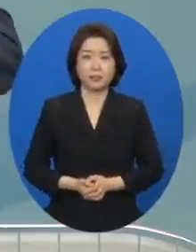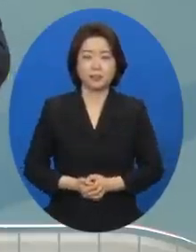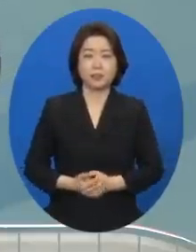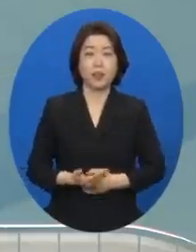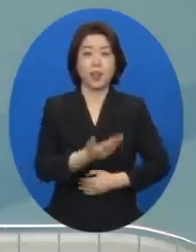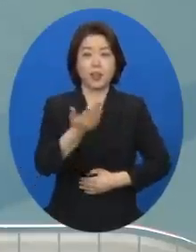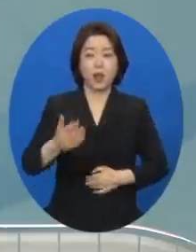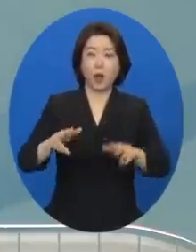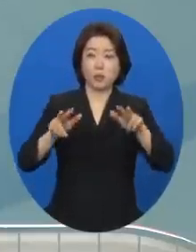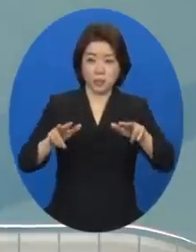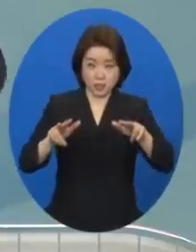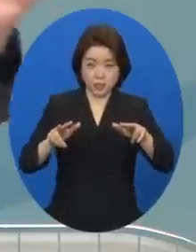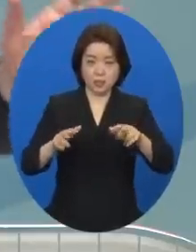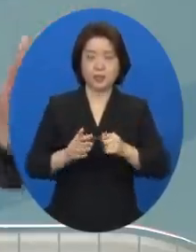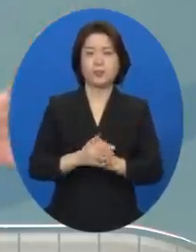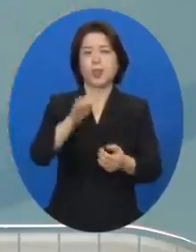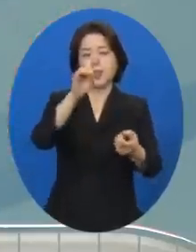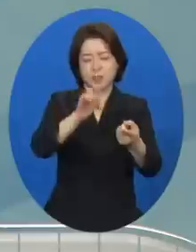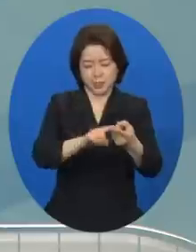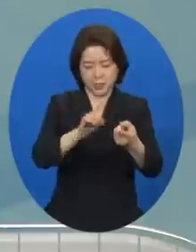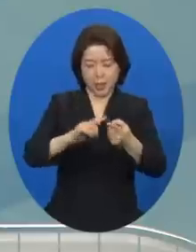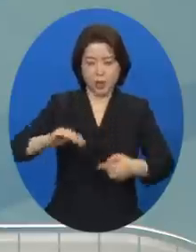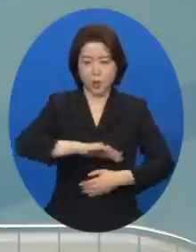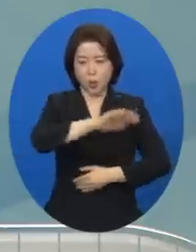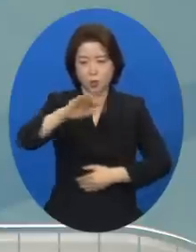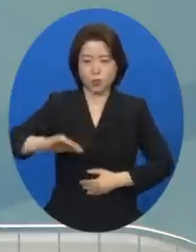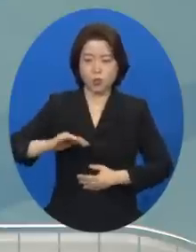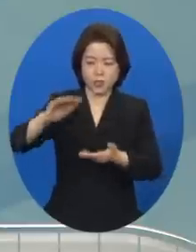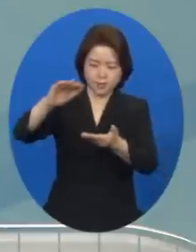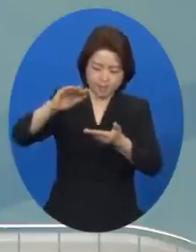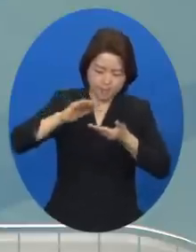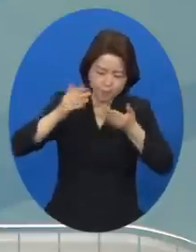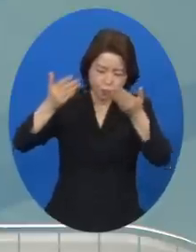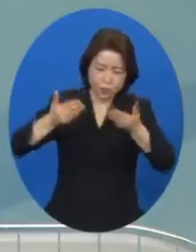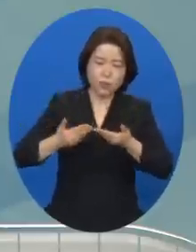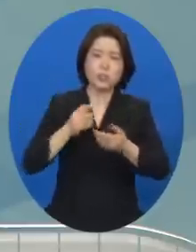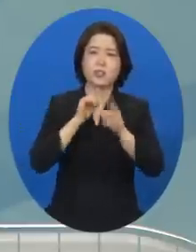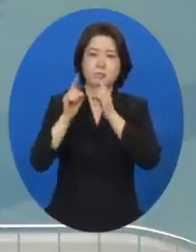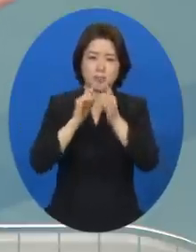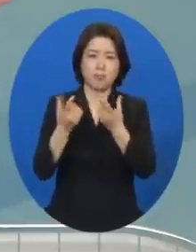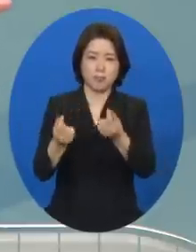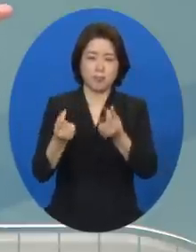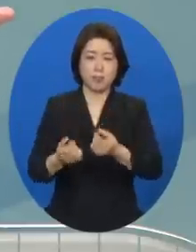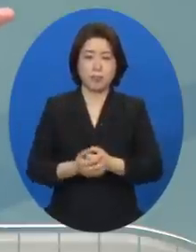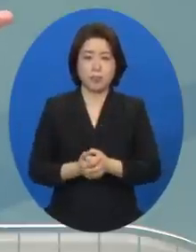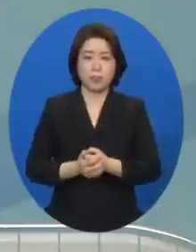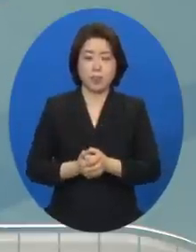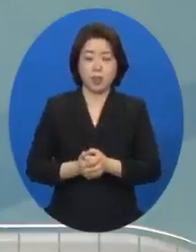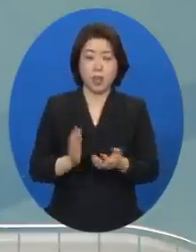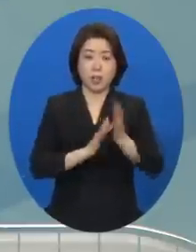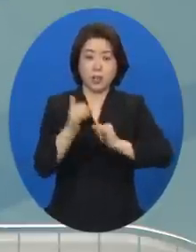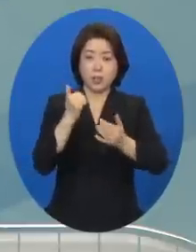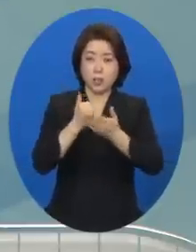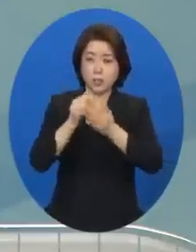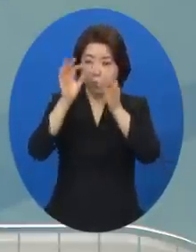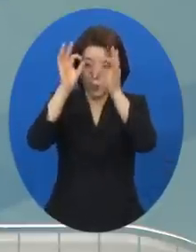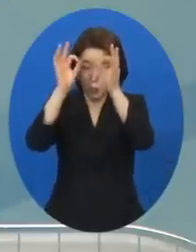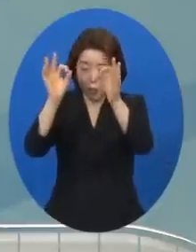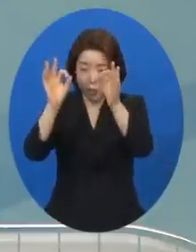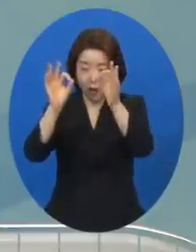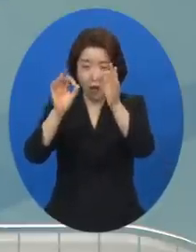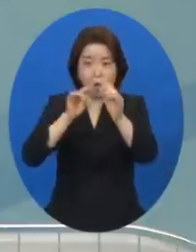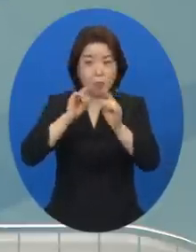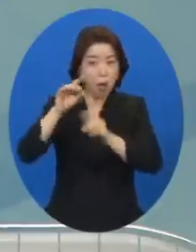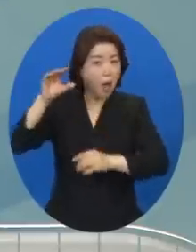여러분 지금 대로 우리에게 주시는 말씀입니다 우리는 예수님이 눈에 보이거나 말씀이 들리지